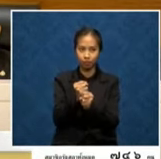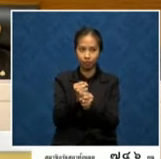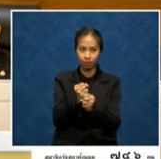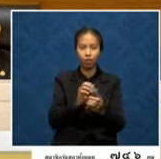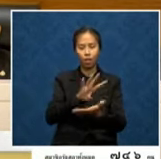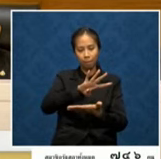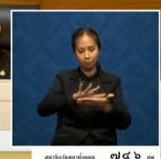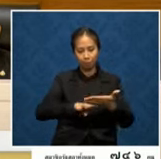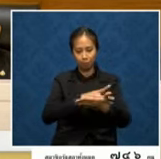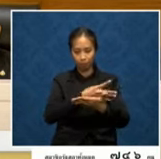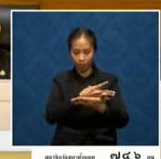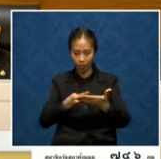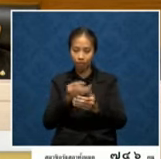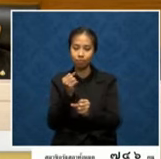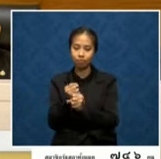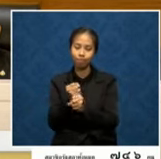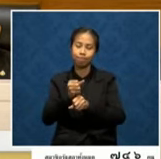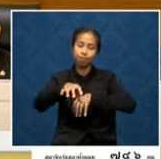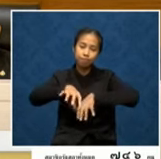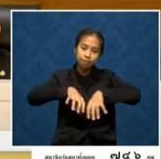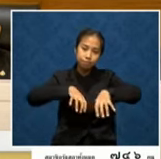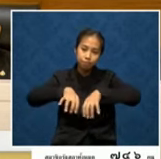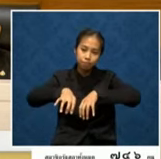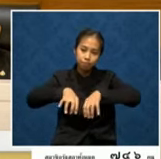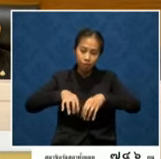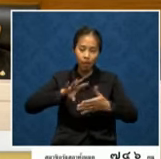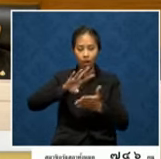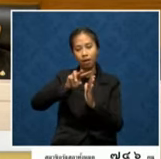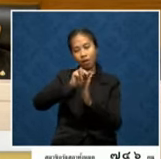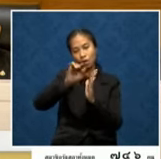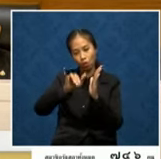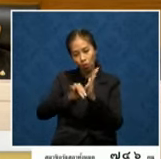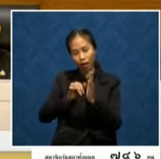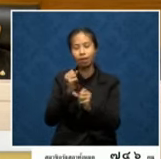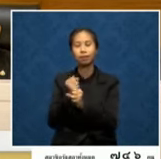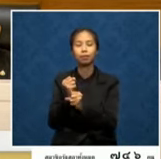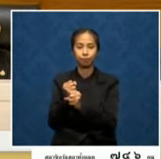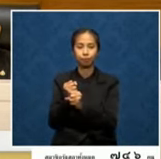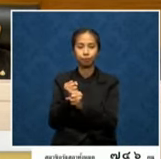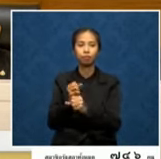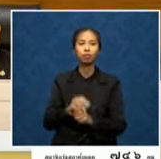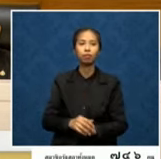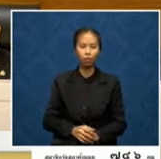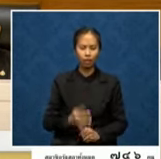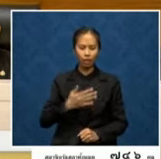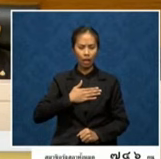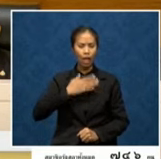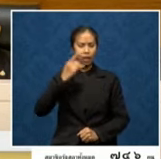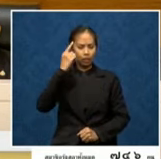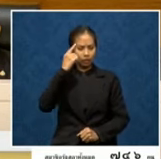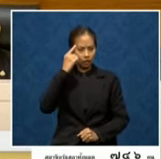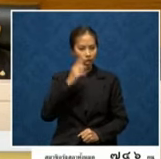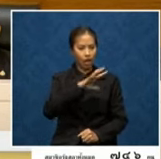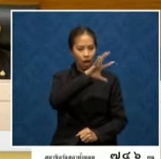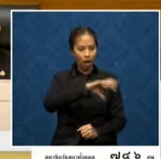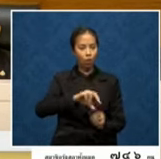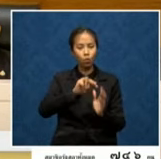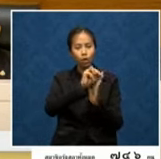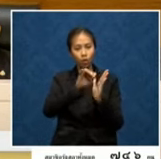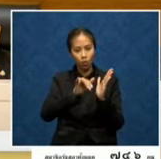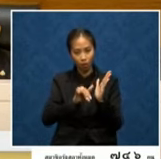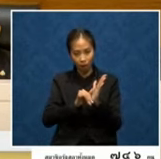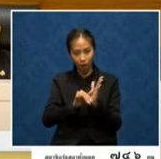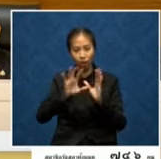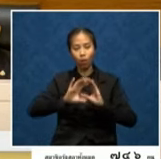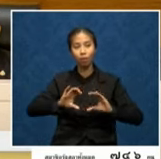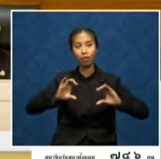ทางในการบริหารกำหนดนโยบายซึ่งเราจะนำนโยบายของรัฐบาล